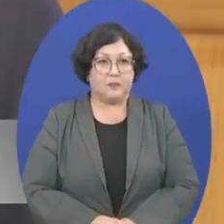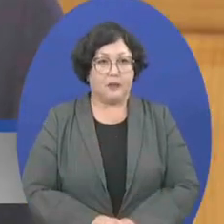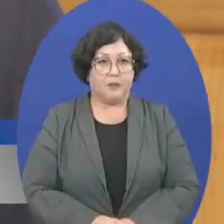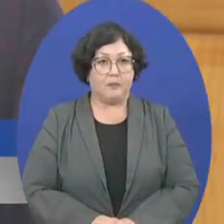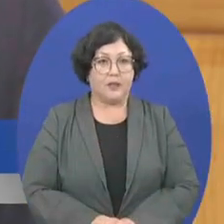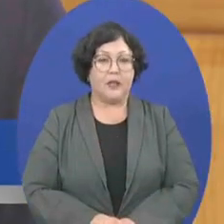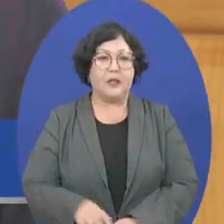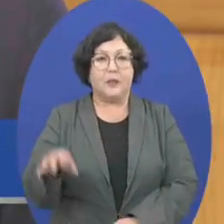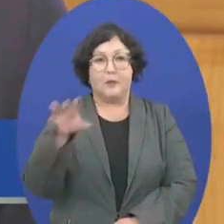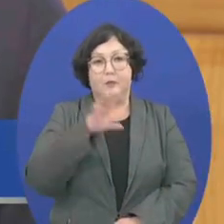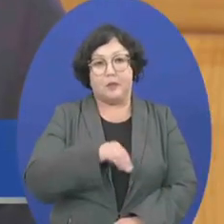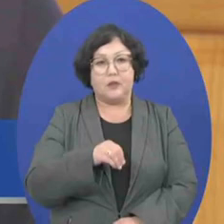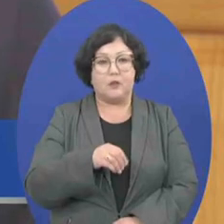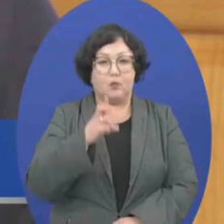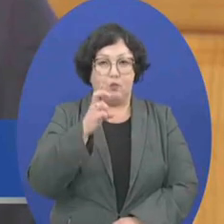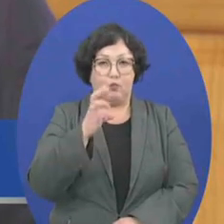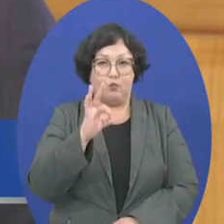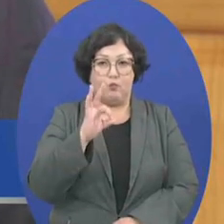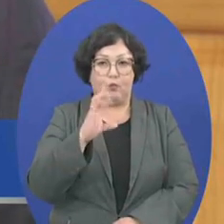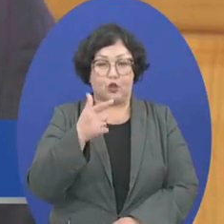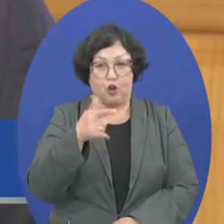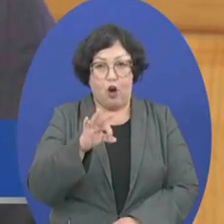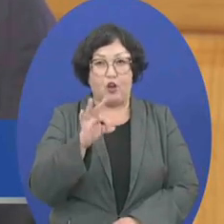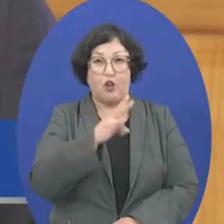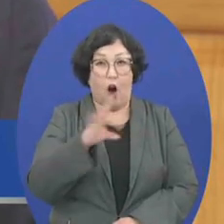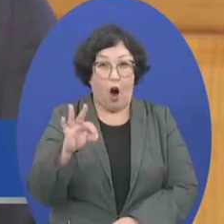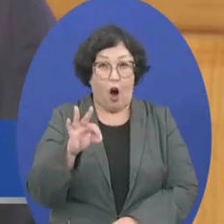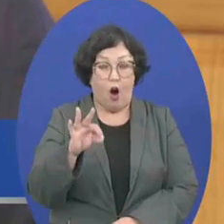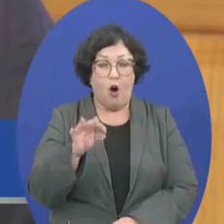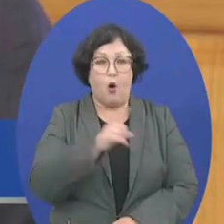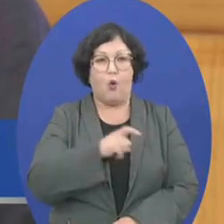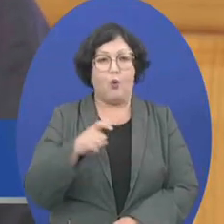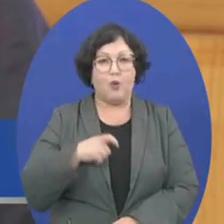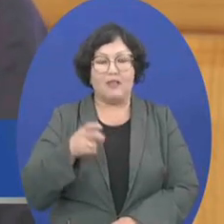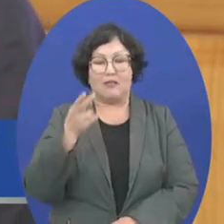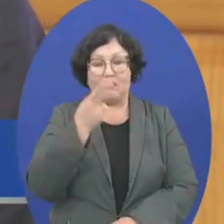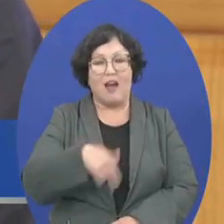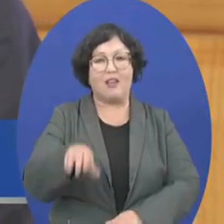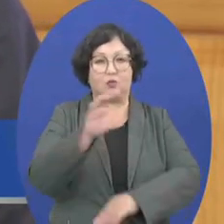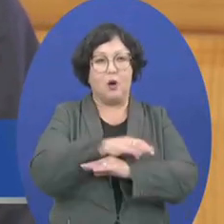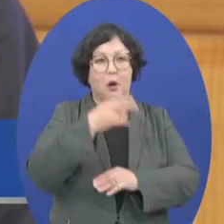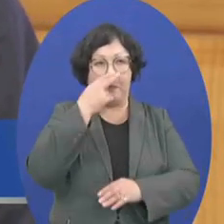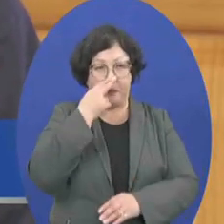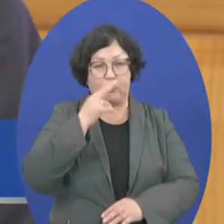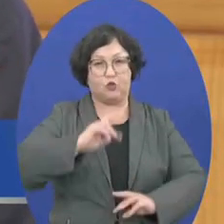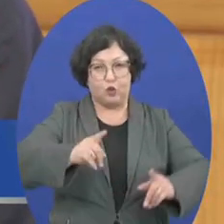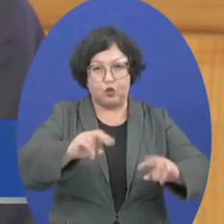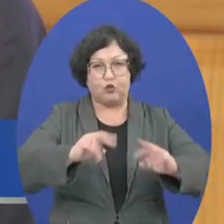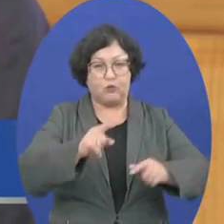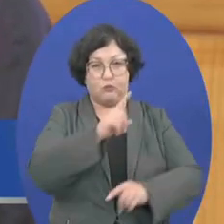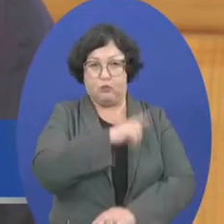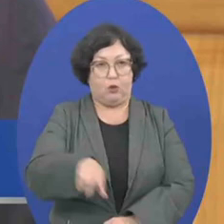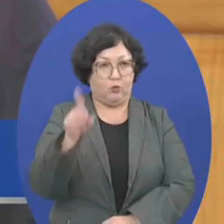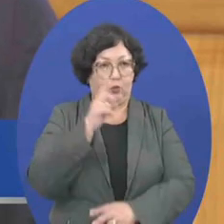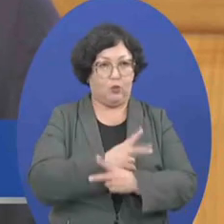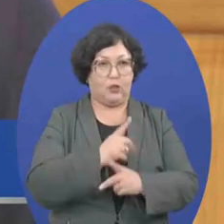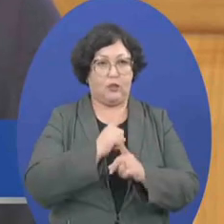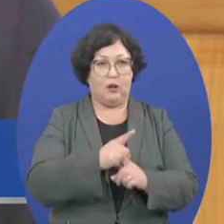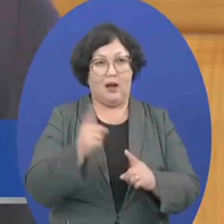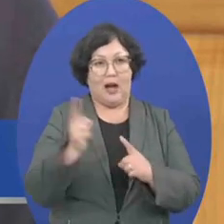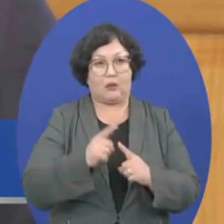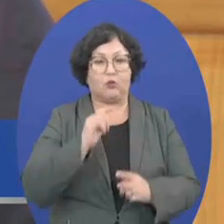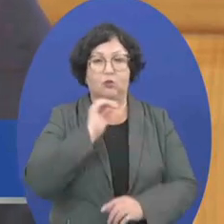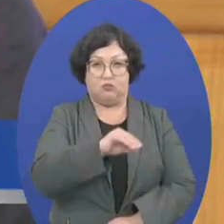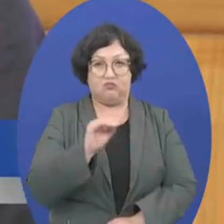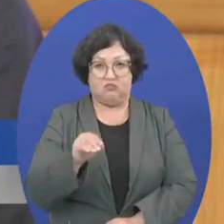Дэнжлээ завхуулаад бид нар бол энэ босго оноо хувийн ихтэй сургуулиуд засахыг бид нар хатуу хэрэгжилж байгаа. Хуулиар хэрэгжилж. Өмнө